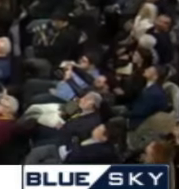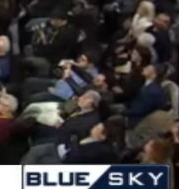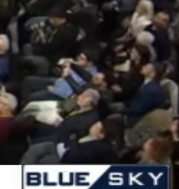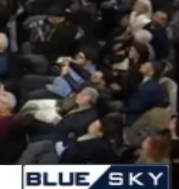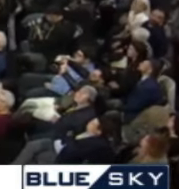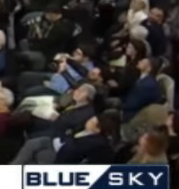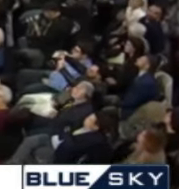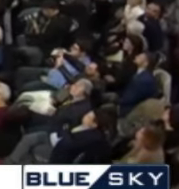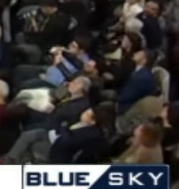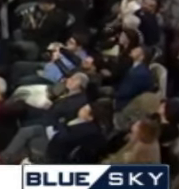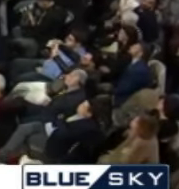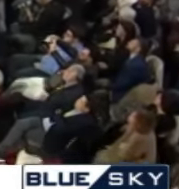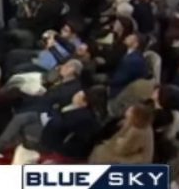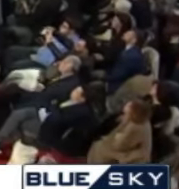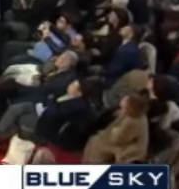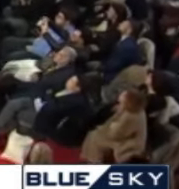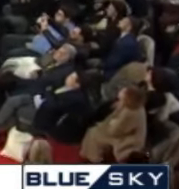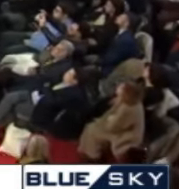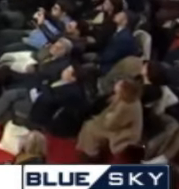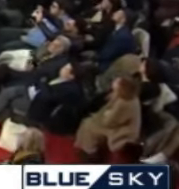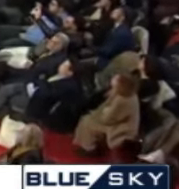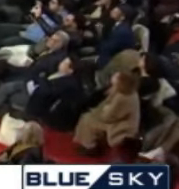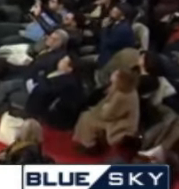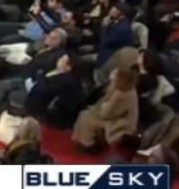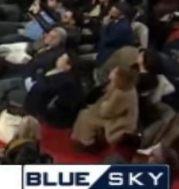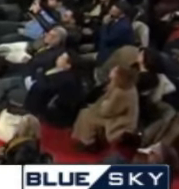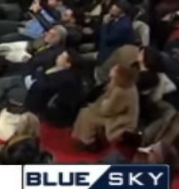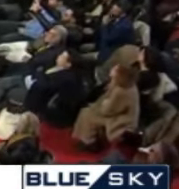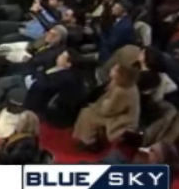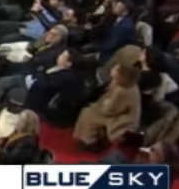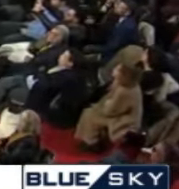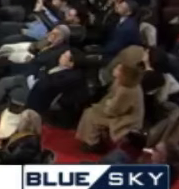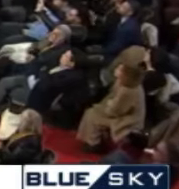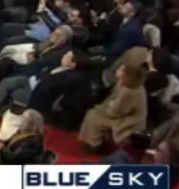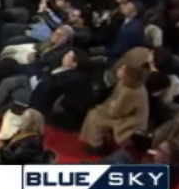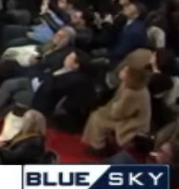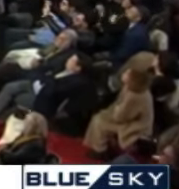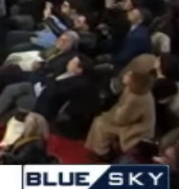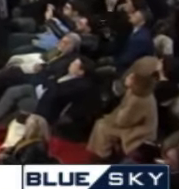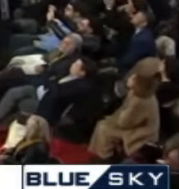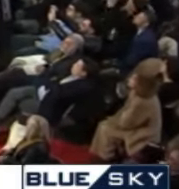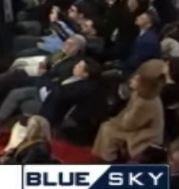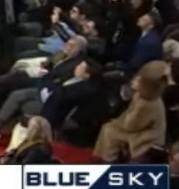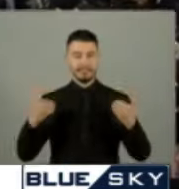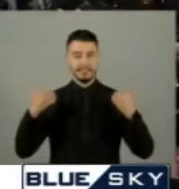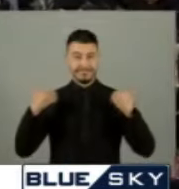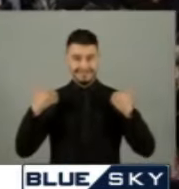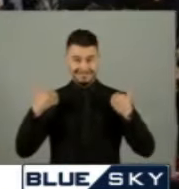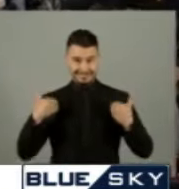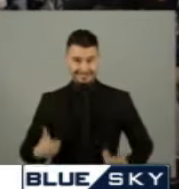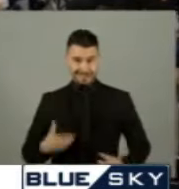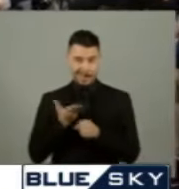Συντρόφισσες και σύντροφοι, εγώ ο πρόεδρος υπό προθεσμία δεν γίνομαι και το δήλωσα ήδη από την Τρίτη.